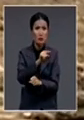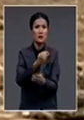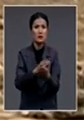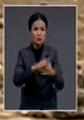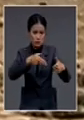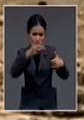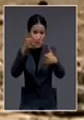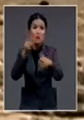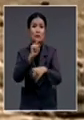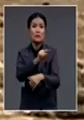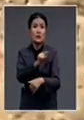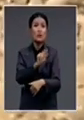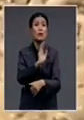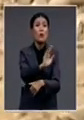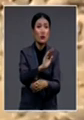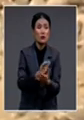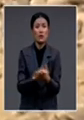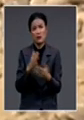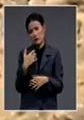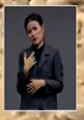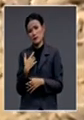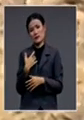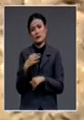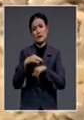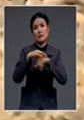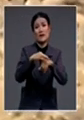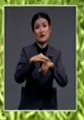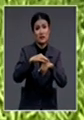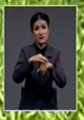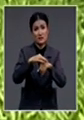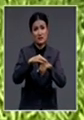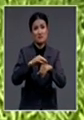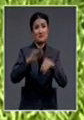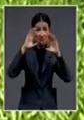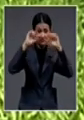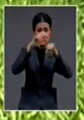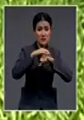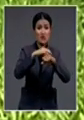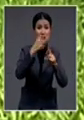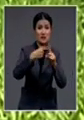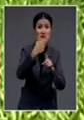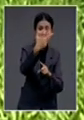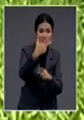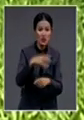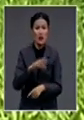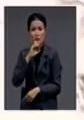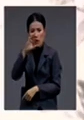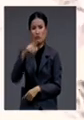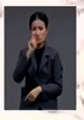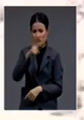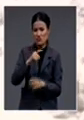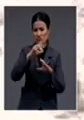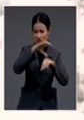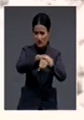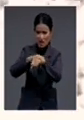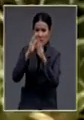3เดือนเศษหลังจากที่นายดูเตเต้ได้เข้ารับตำแหน่งโดยให้คำมั่นนะคะว่าจะทำการปราบปรามขบวนการค้ายาเสพติด